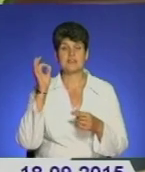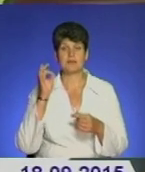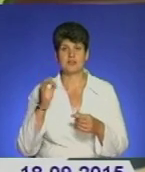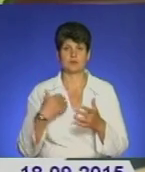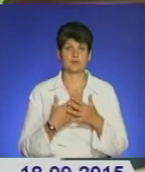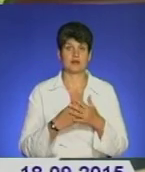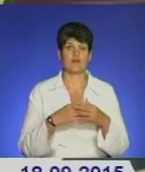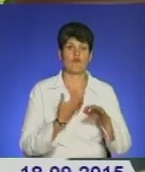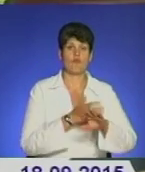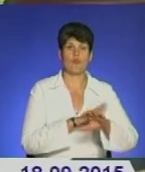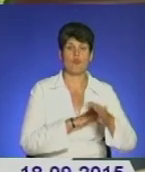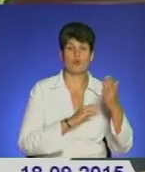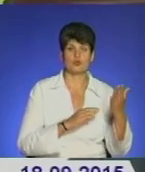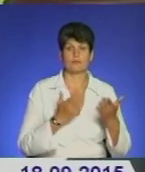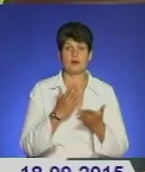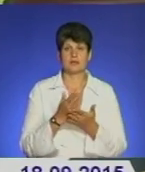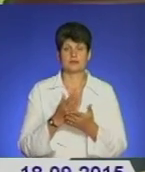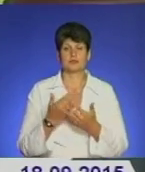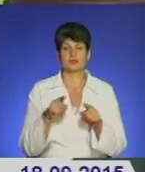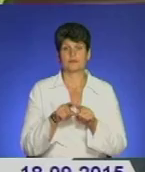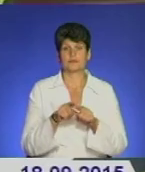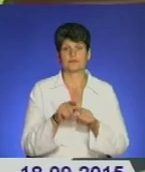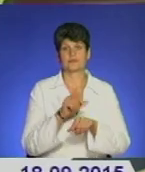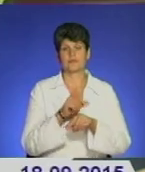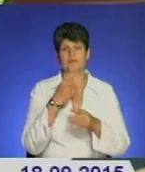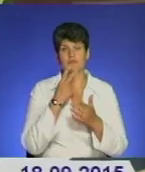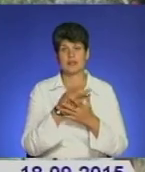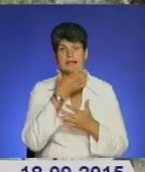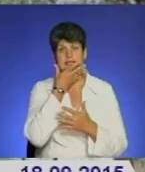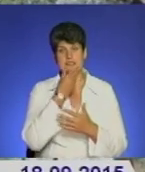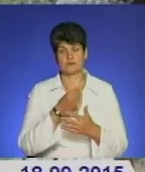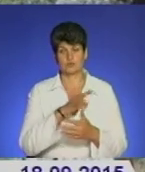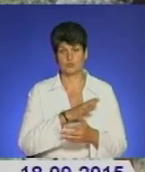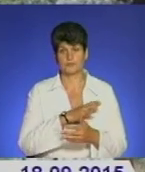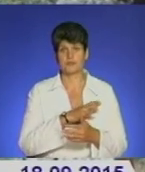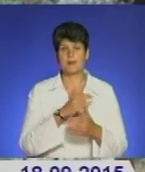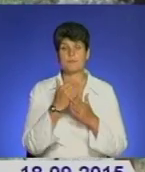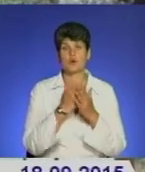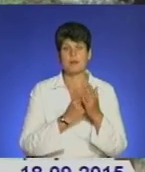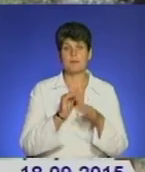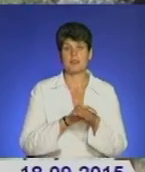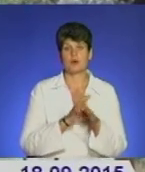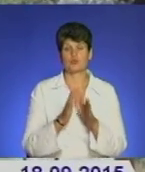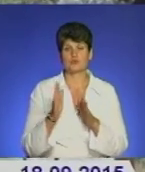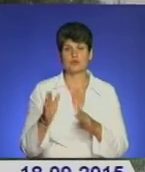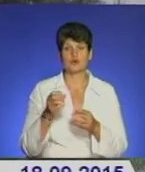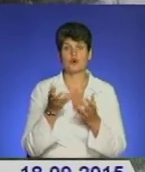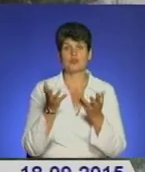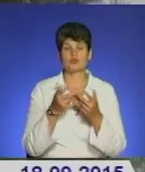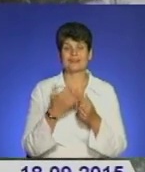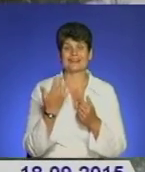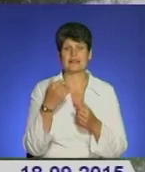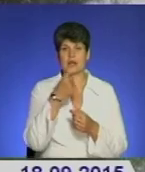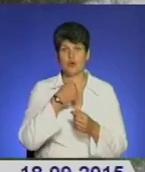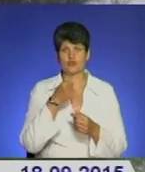Польщі. Щоб воно якесь мало зовнішній вигляд, щоб воно було красиво, естетично. Програма з благоустрою обласного центру розрахована на кілька років.